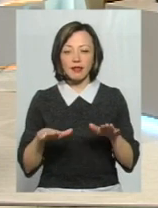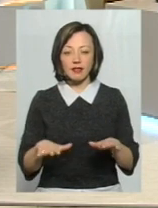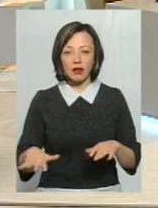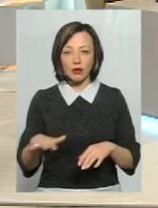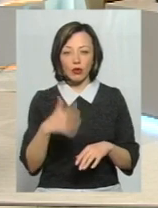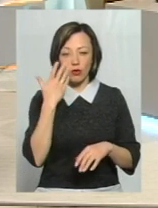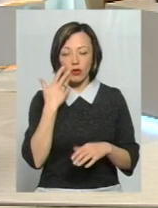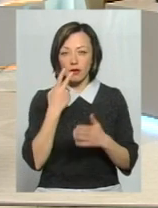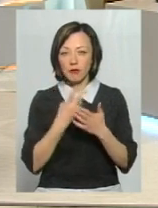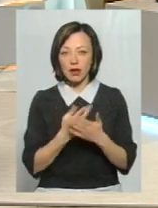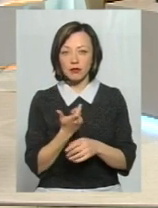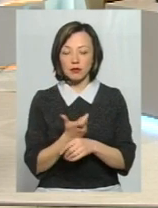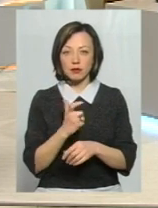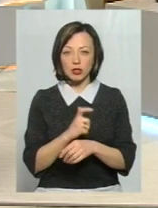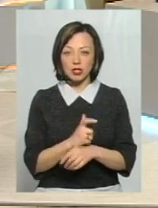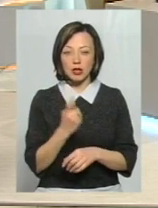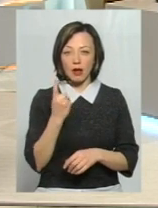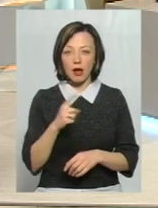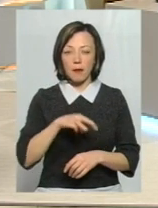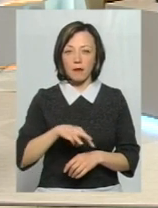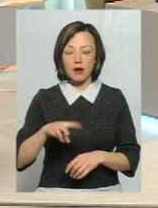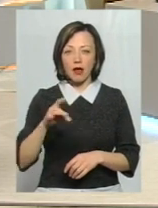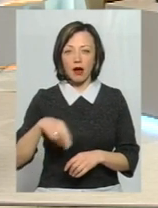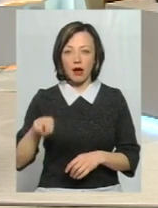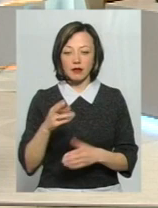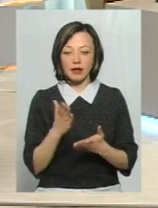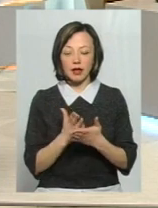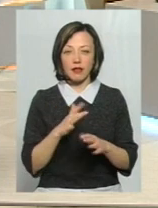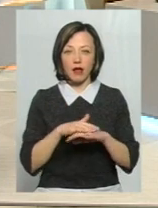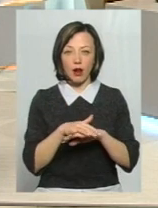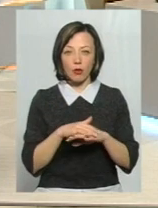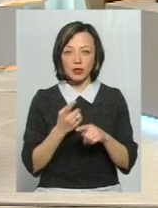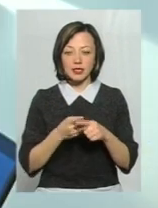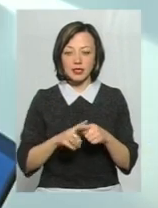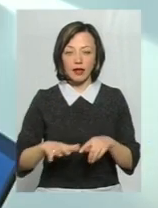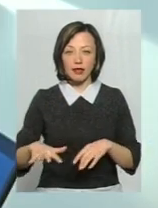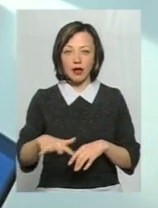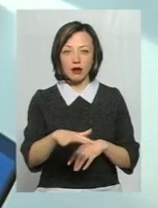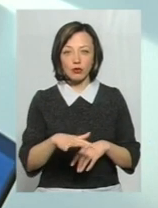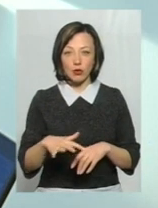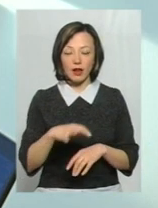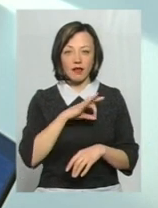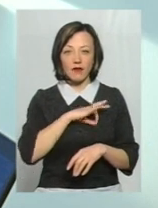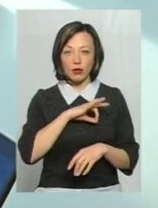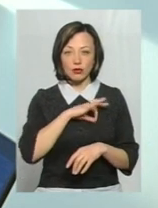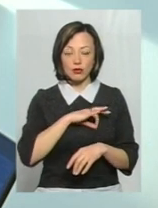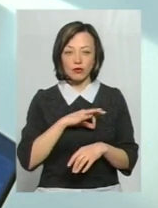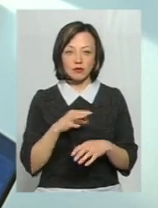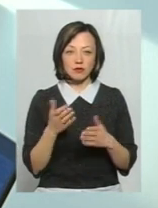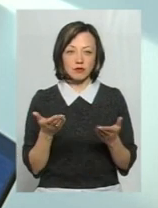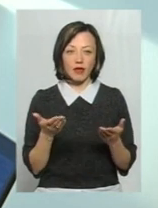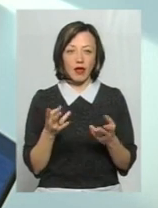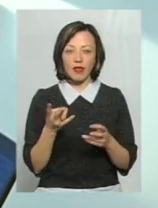коли ми бачимо, що більше мільярда коштів є на рахунках цих територій, які не використовуються, ну, м'яко